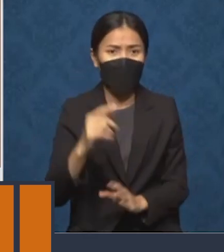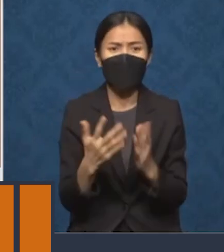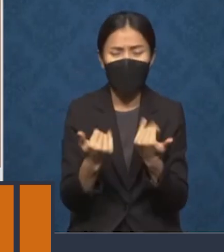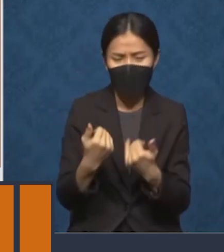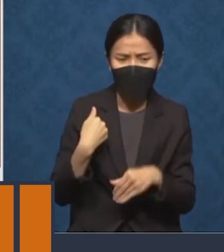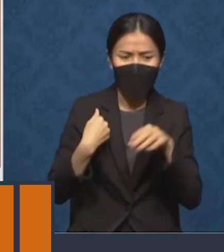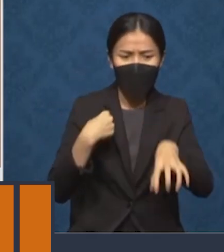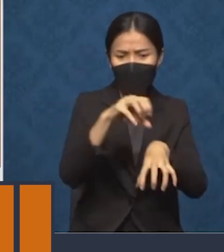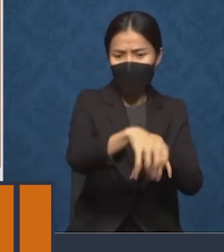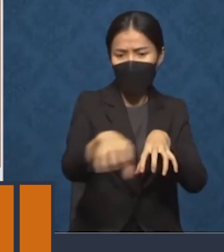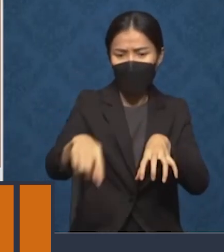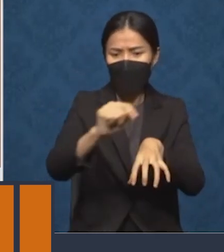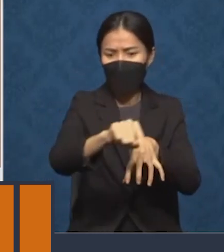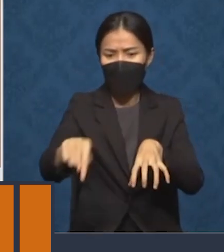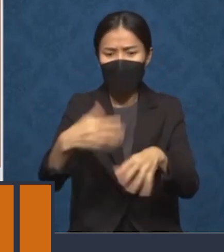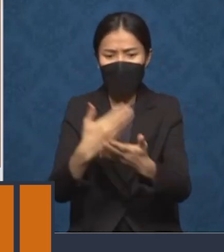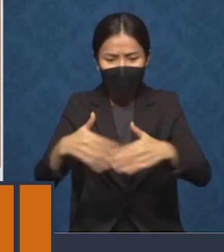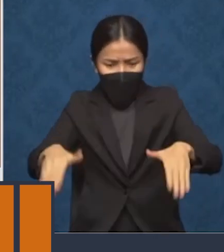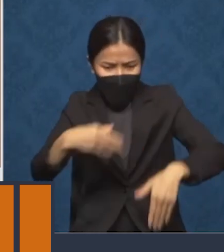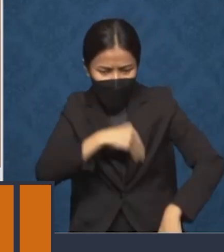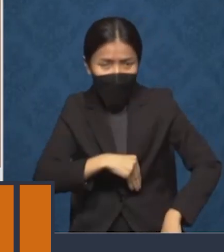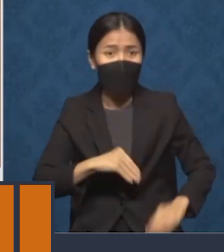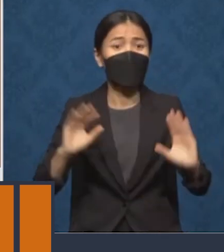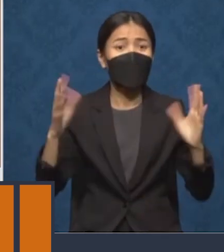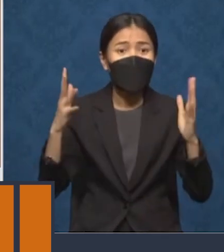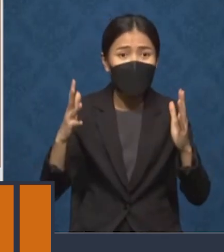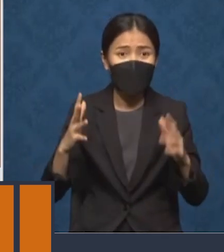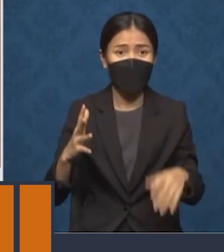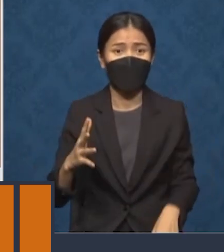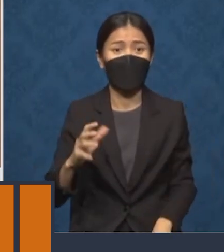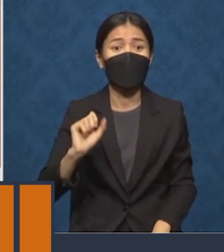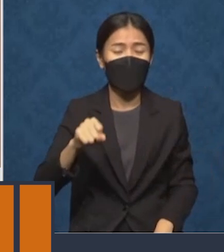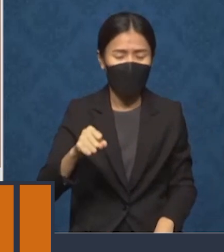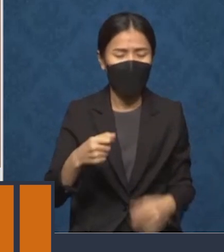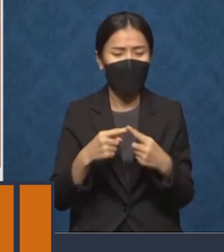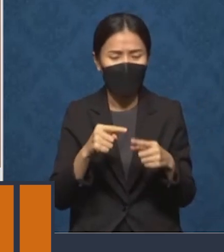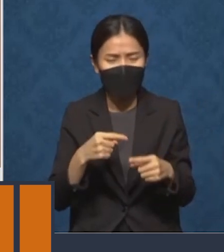แต่ยังคง อยากที่จะเป็นรัฐวิสาหกิจอยู่เนื่องจากว่าเป็นองค์กรรัฐประเ